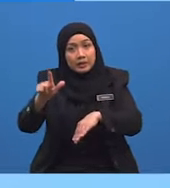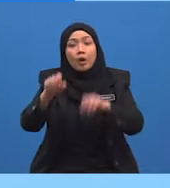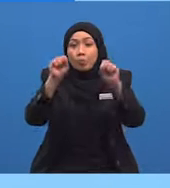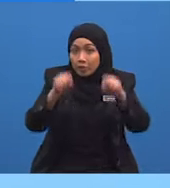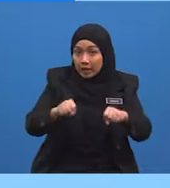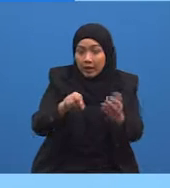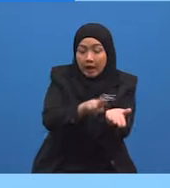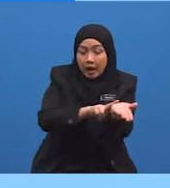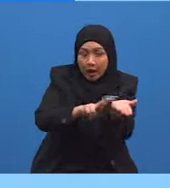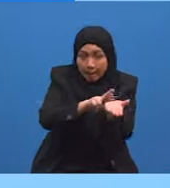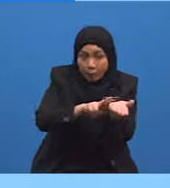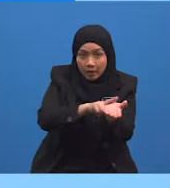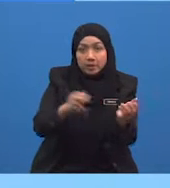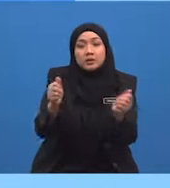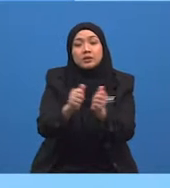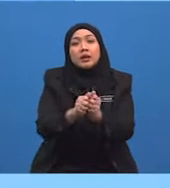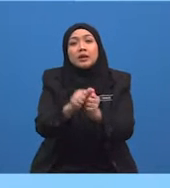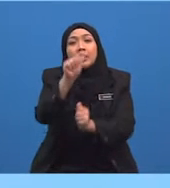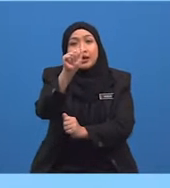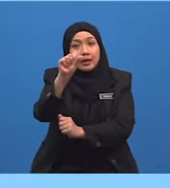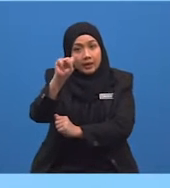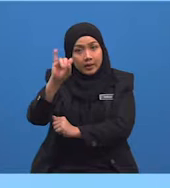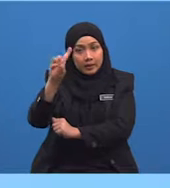cair seperti cuka.